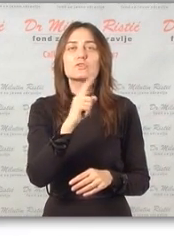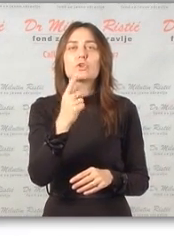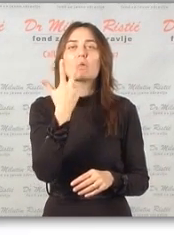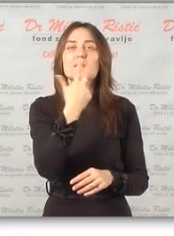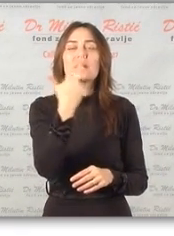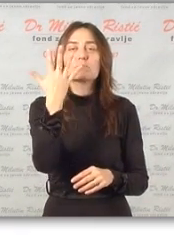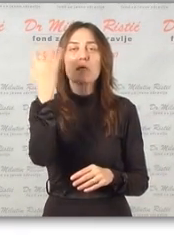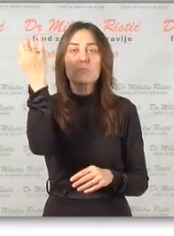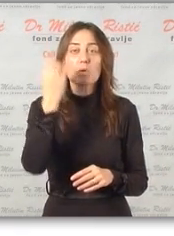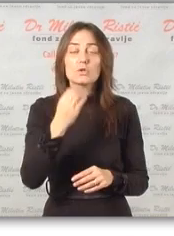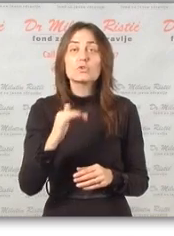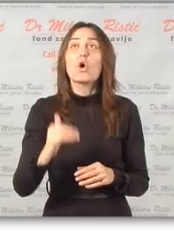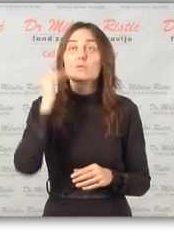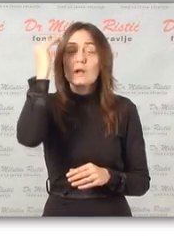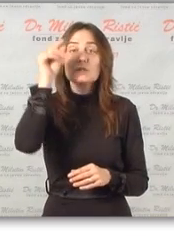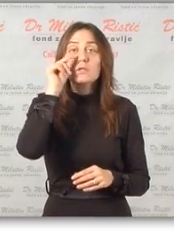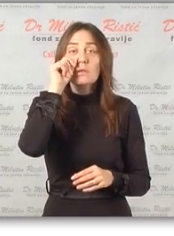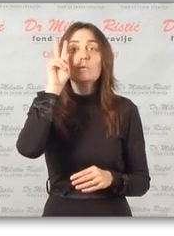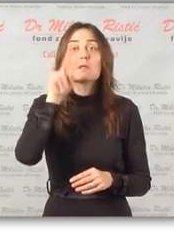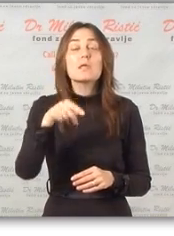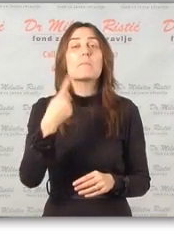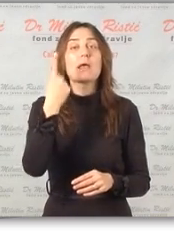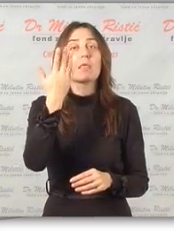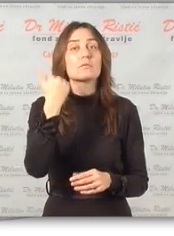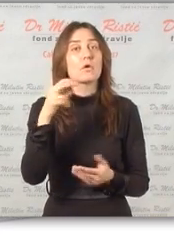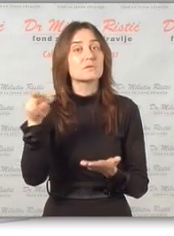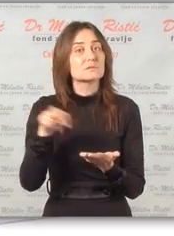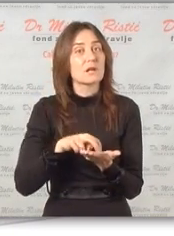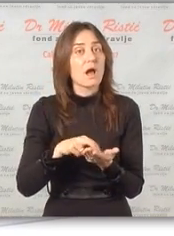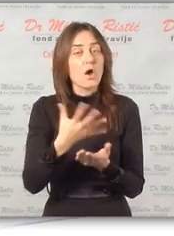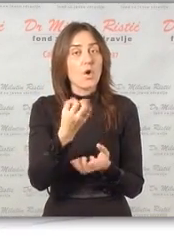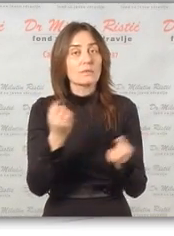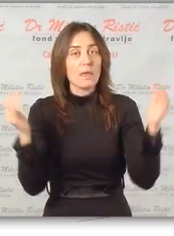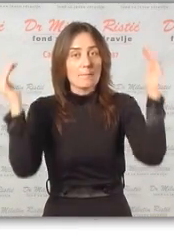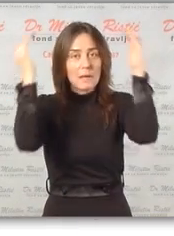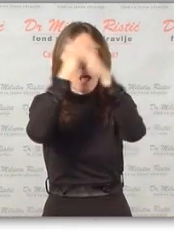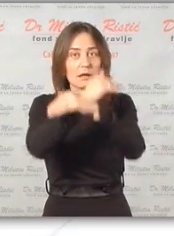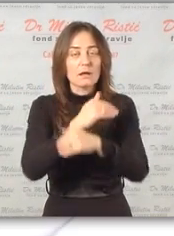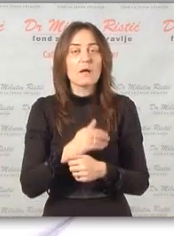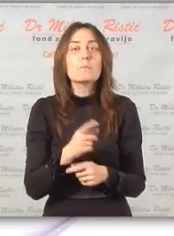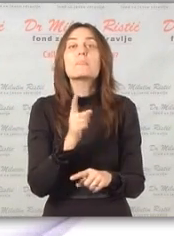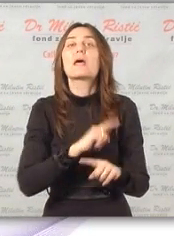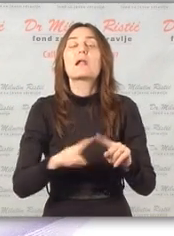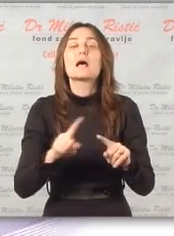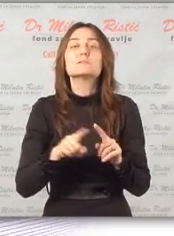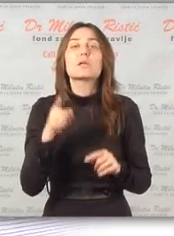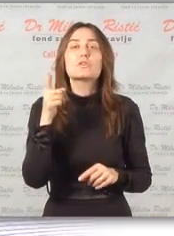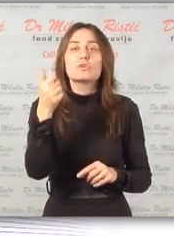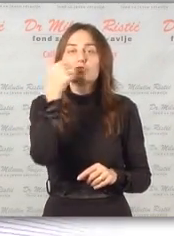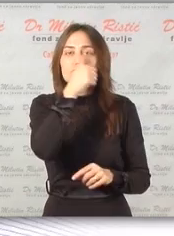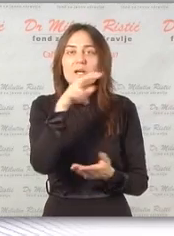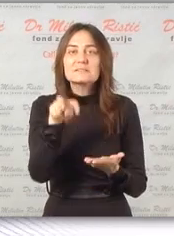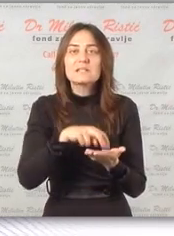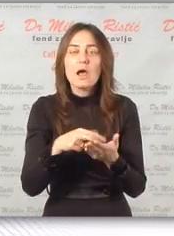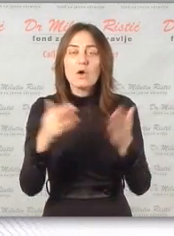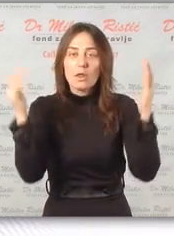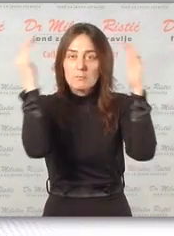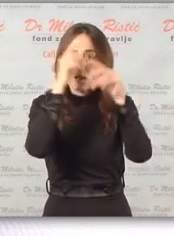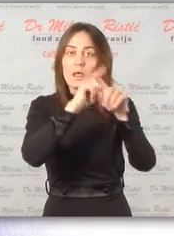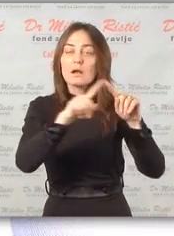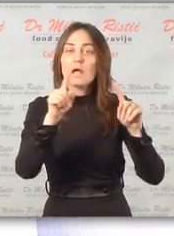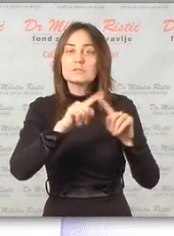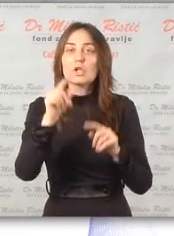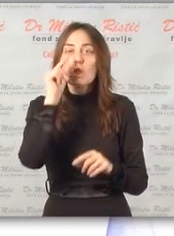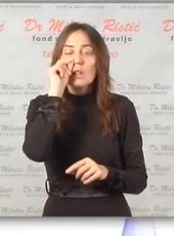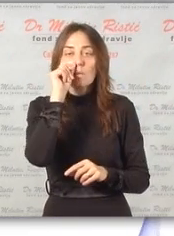oko 25 do 30% odraslih ljudi takođe imaju jedan od oblika straha od mraka. Razlika je u tome što se